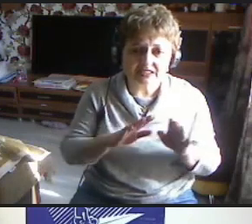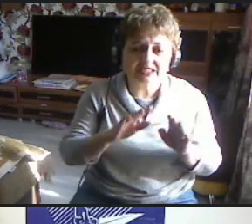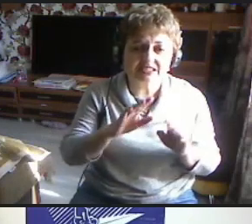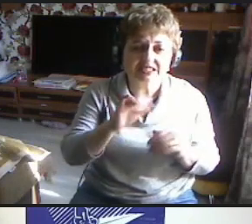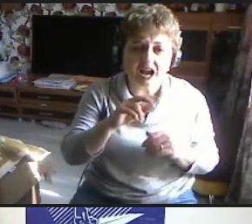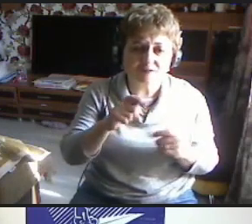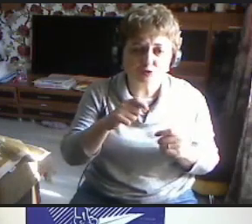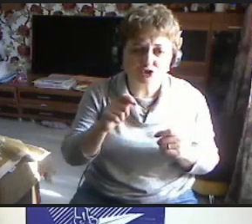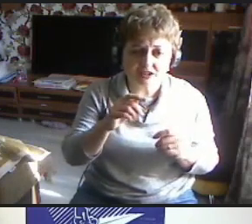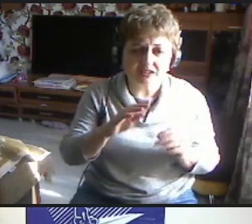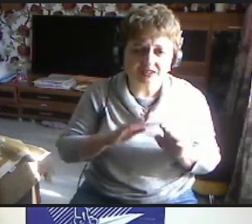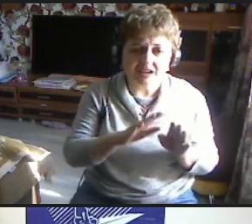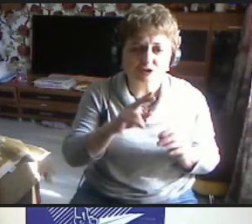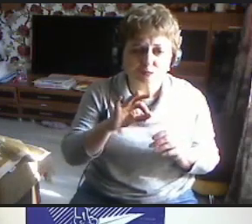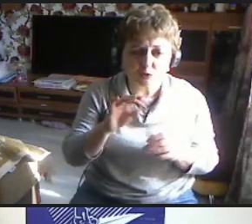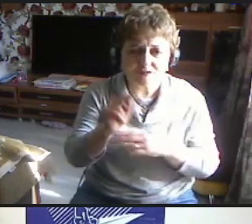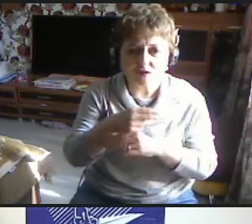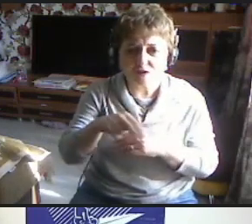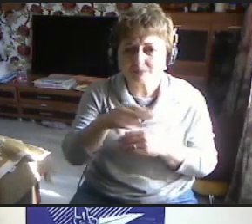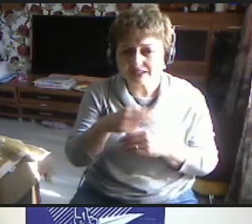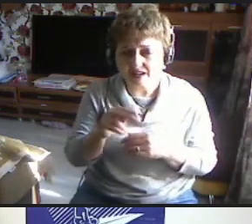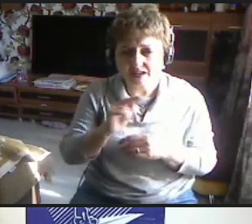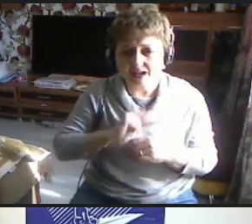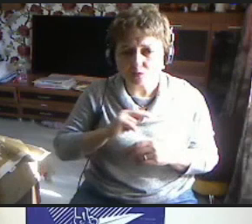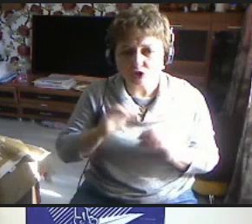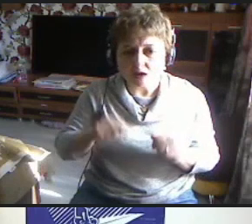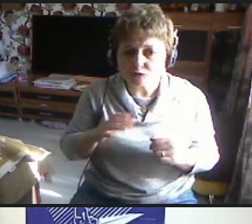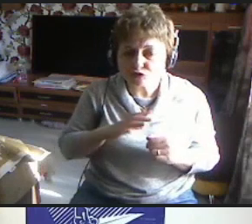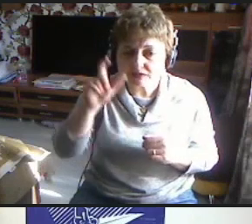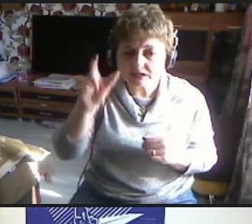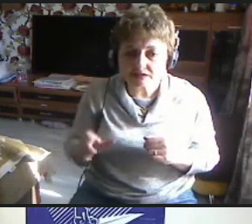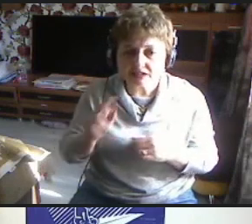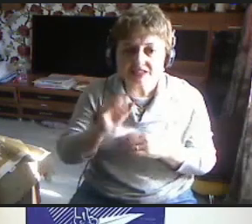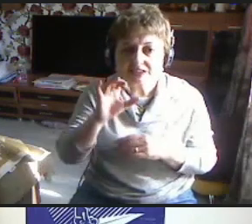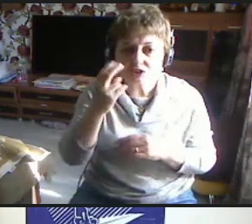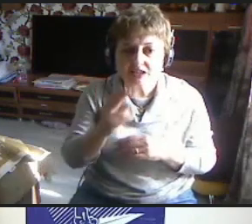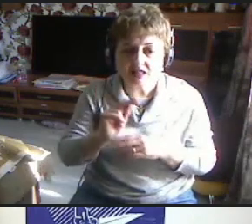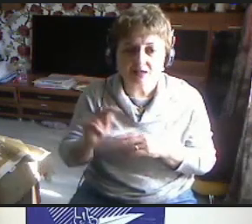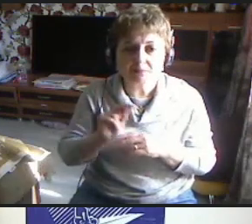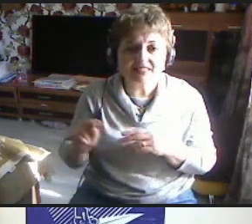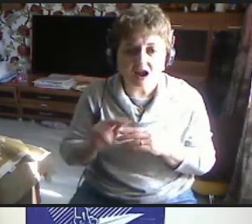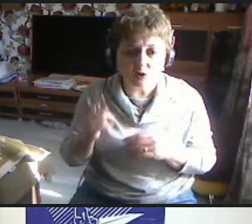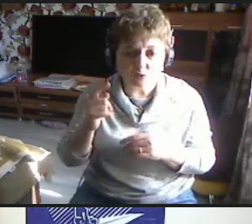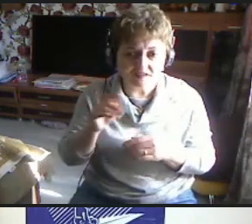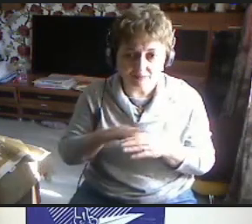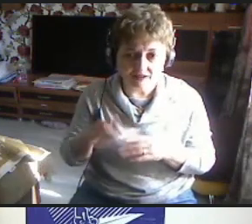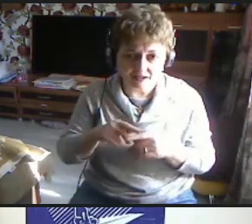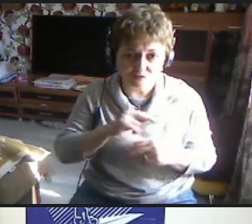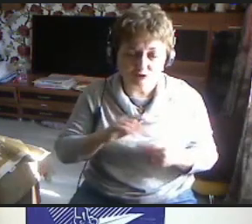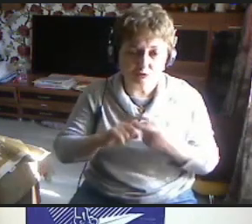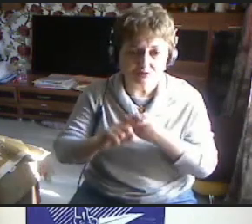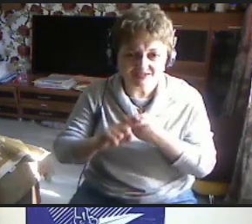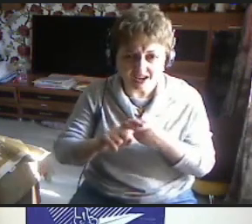работе. Иногда эту функцию выполняет просто социальный педагог, который будет с вами на связи, который будет таким